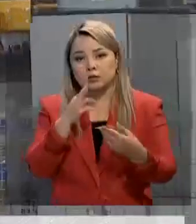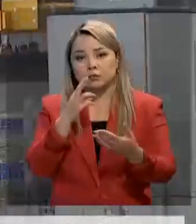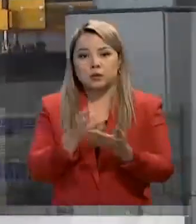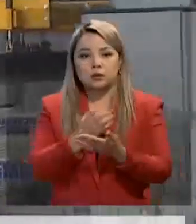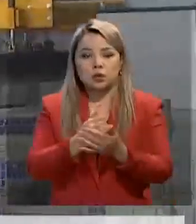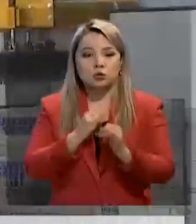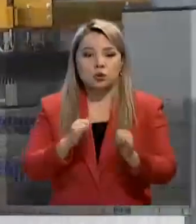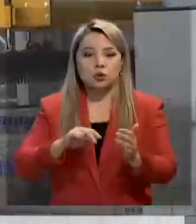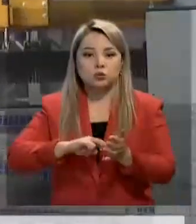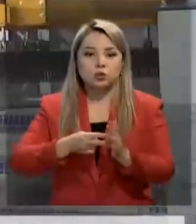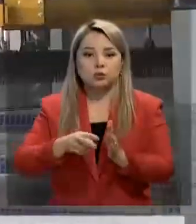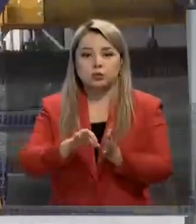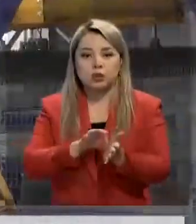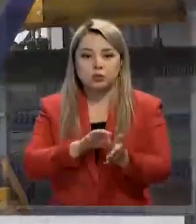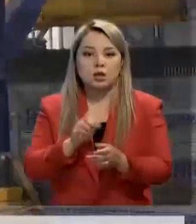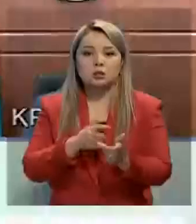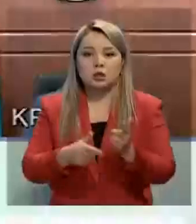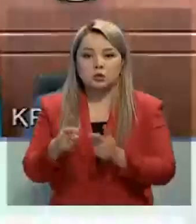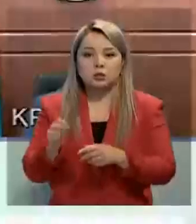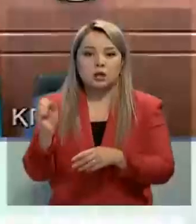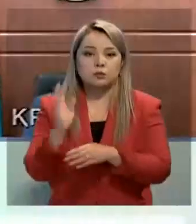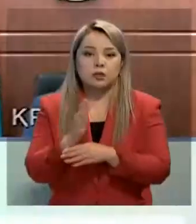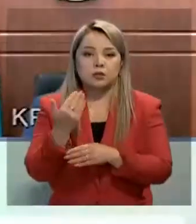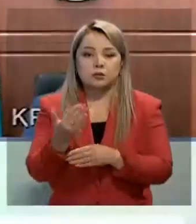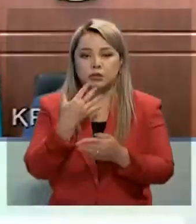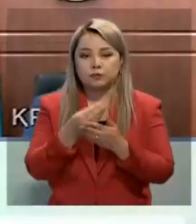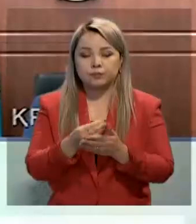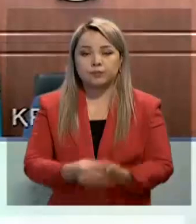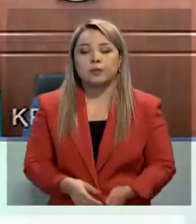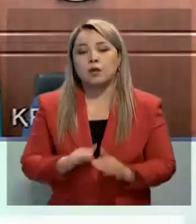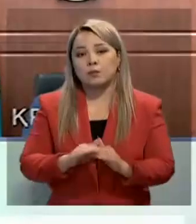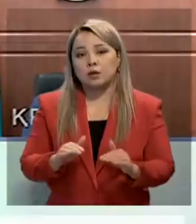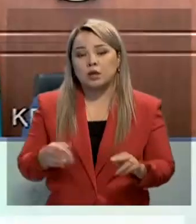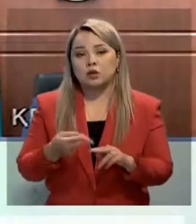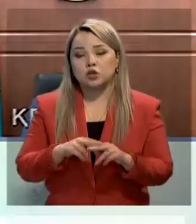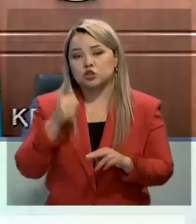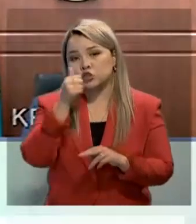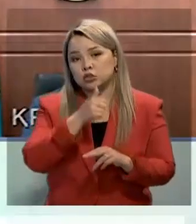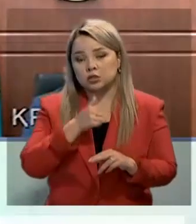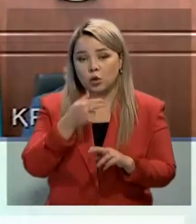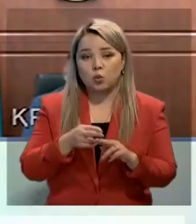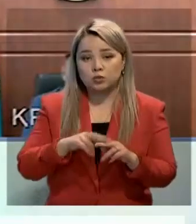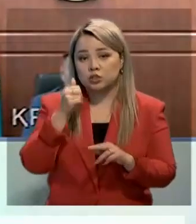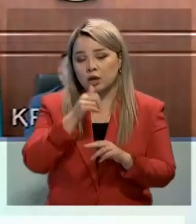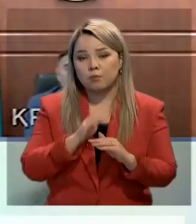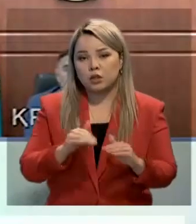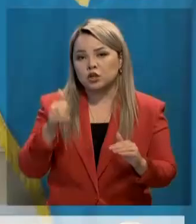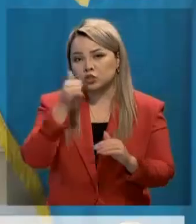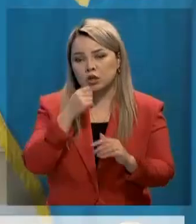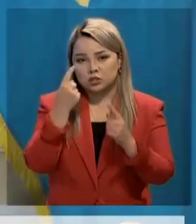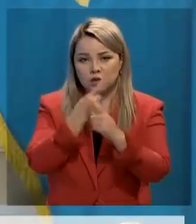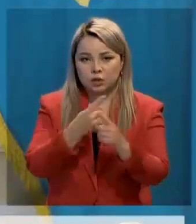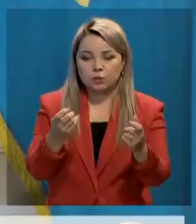дамыту жоспарын шұғыл әзірлеуді тапсырды. Мен осы жылды балалар жылы деп жарияладым. Бірақ соңғы жылдары